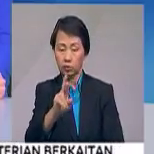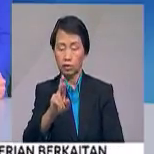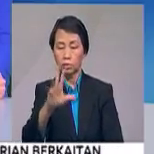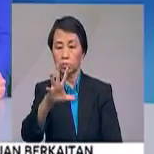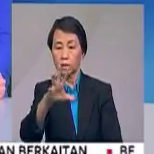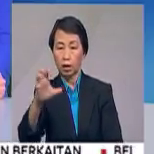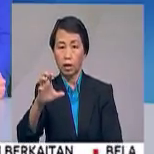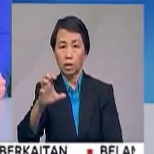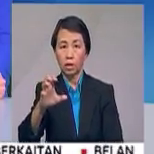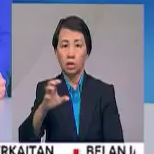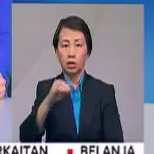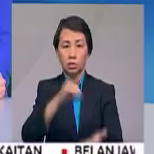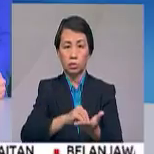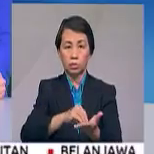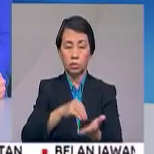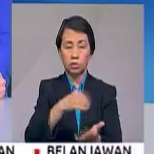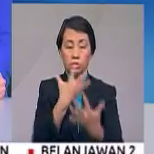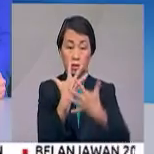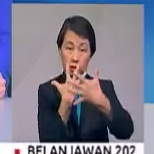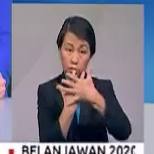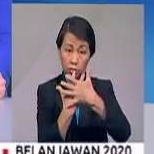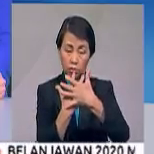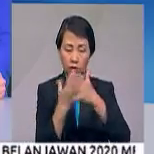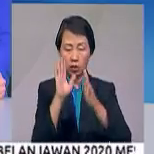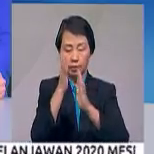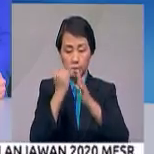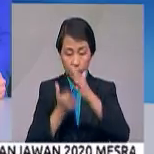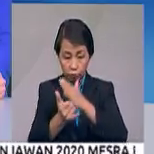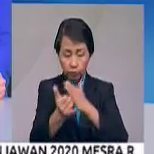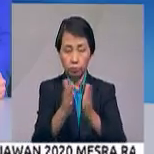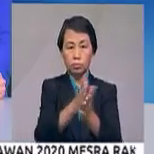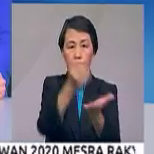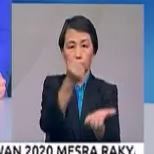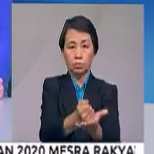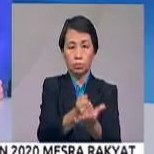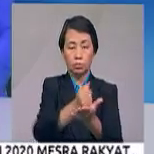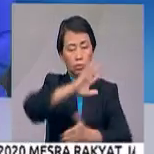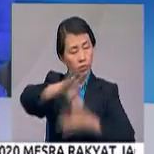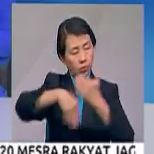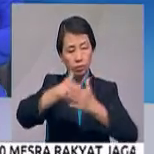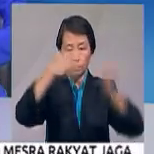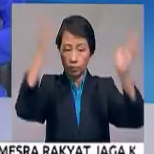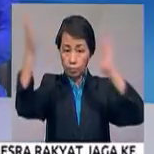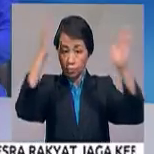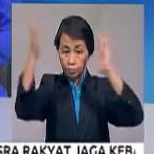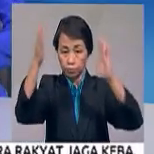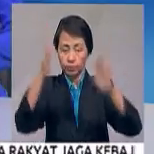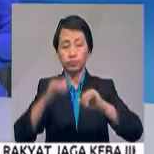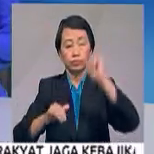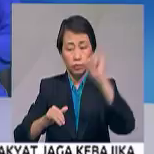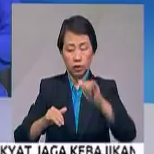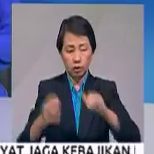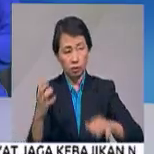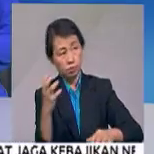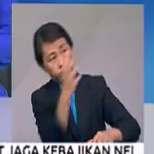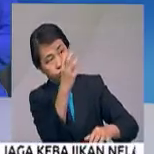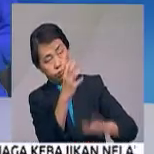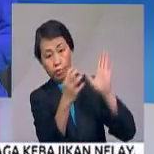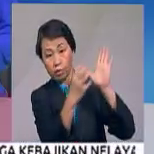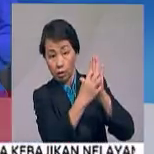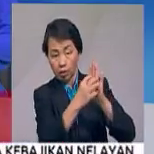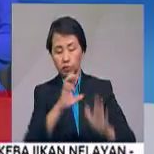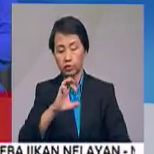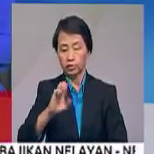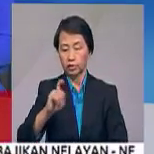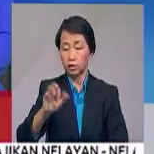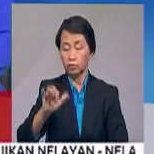11,500 buah di pusat tahanan polis dan di pintu masuk imigresen seluruh negara. Ya, jelas beliau, pemasangan CCTV tersebut dapat